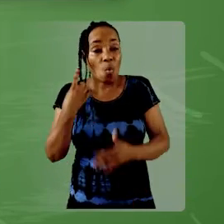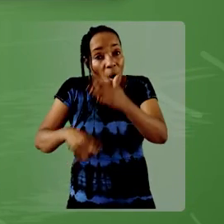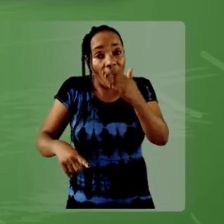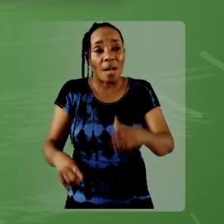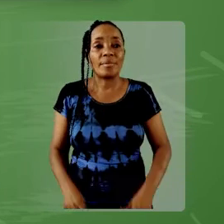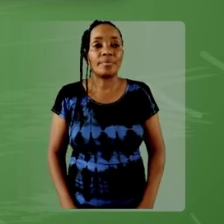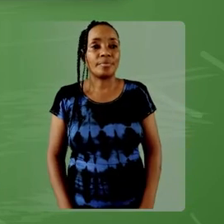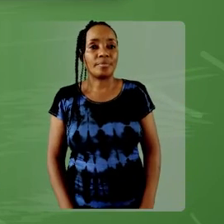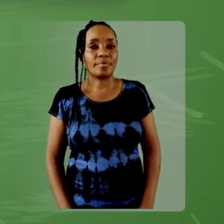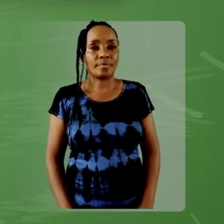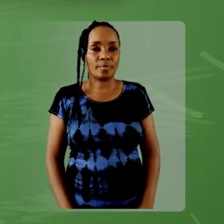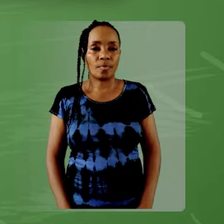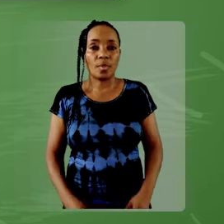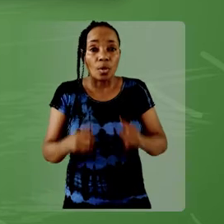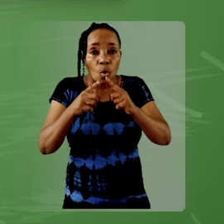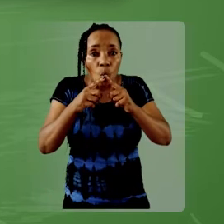du court-circuit,